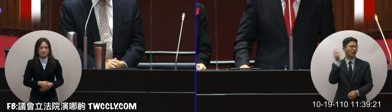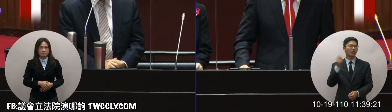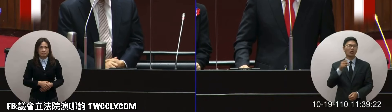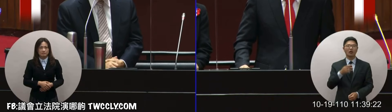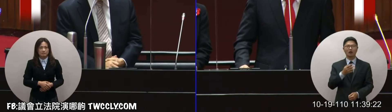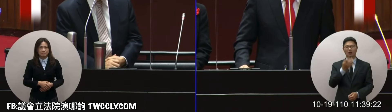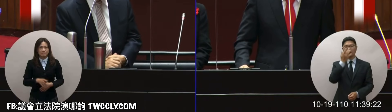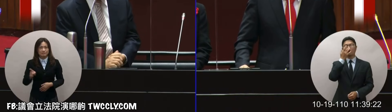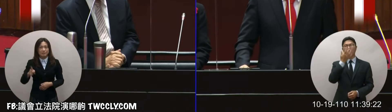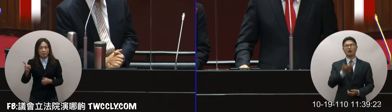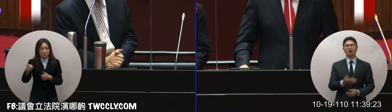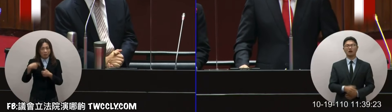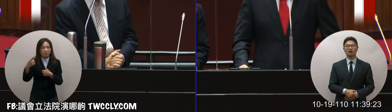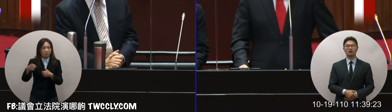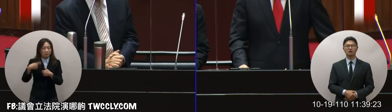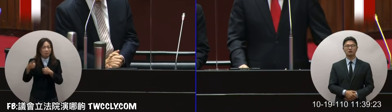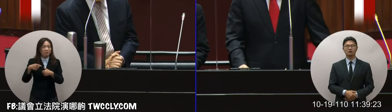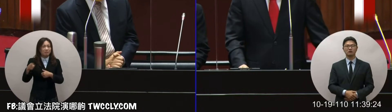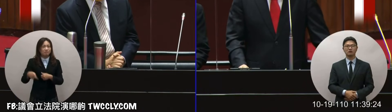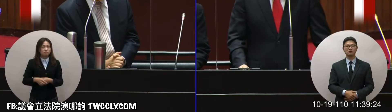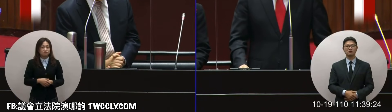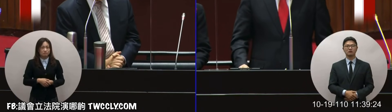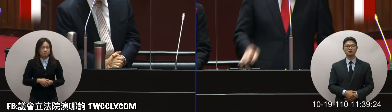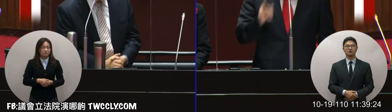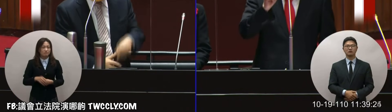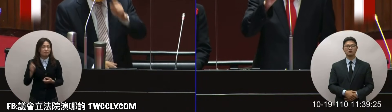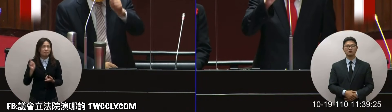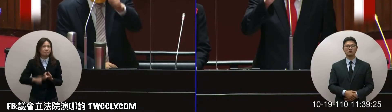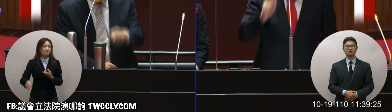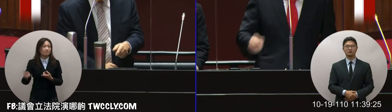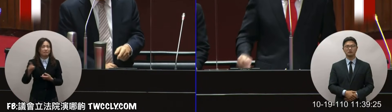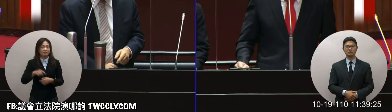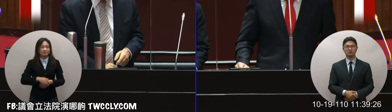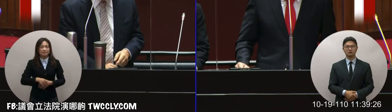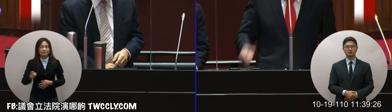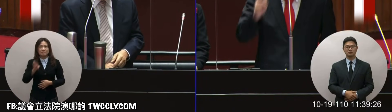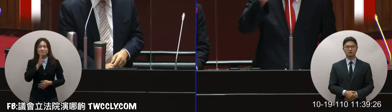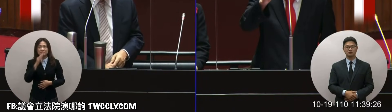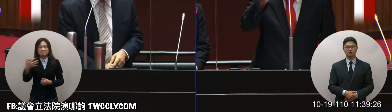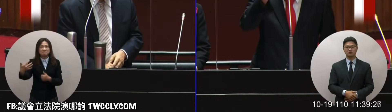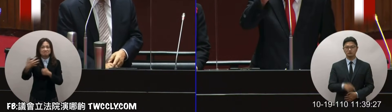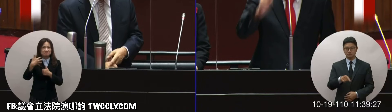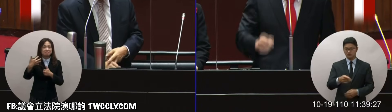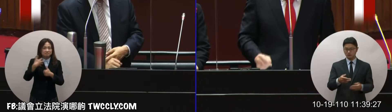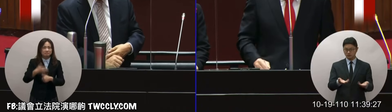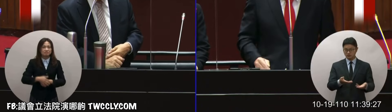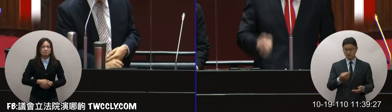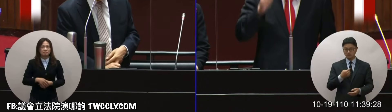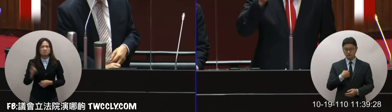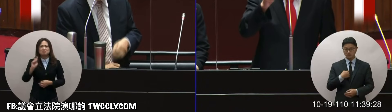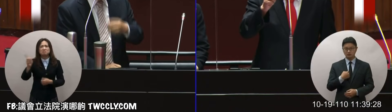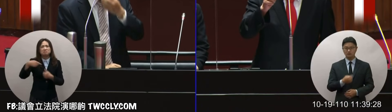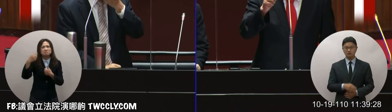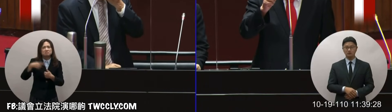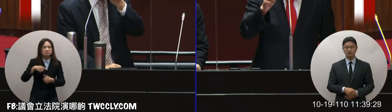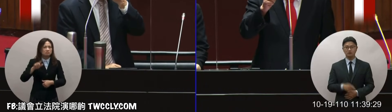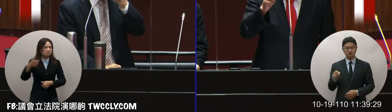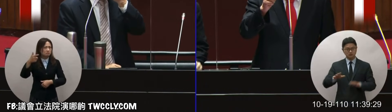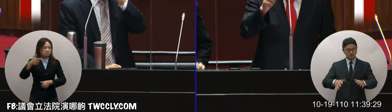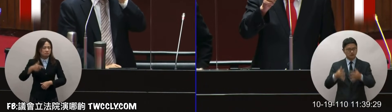哇，你还谆谆教诲，你把它找到哎！ 世界经济的发展，北溪现在就告诉你， 教诲 美